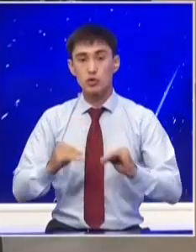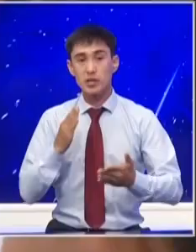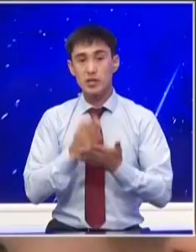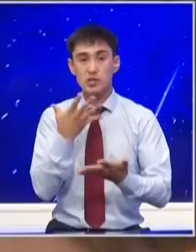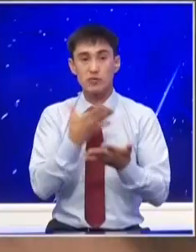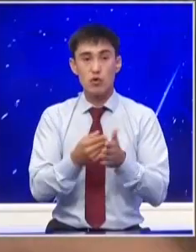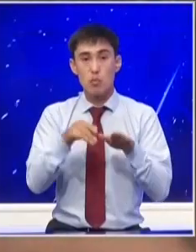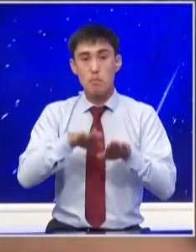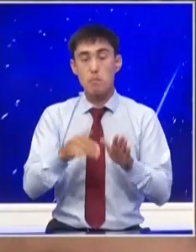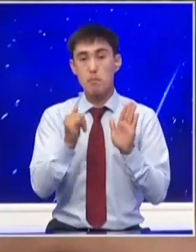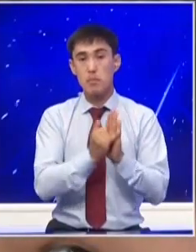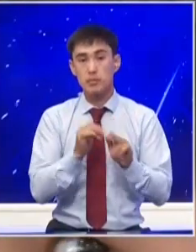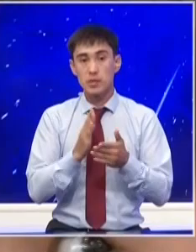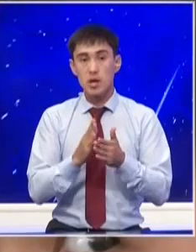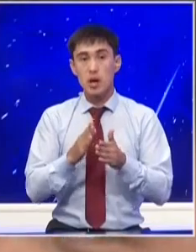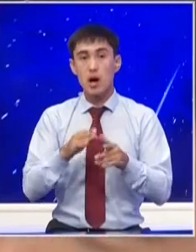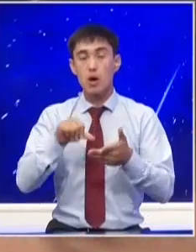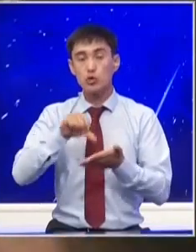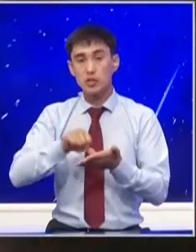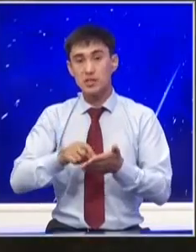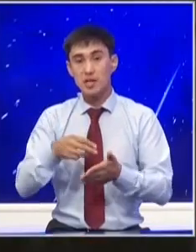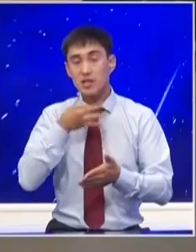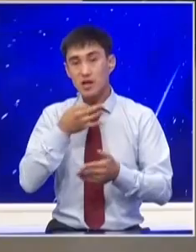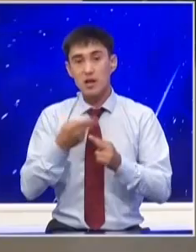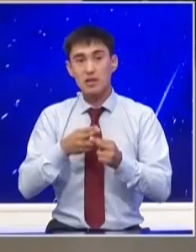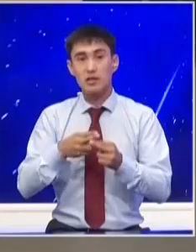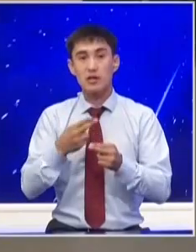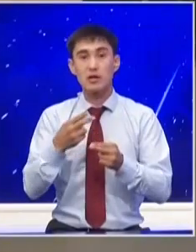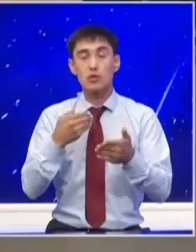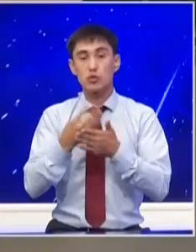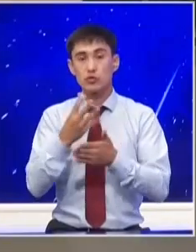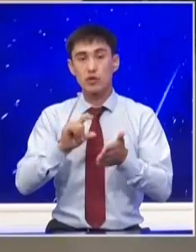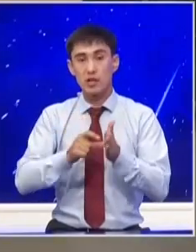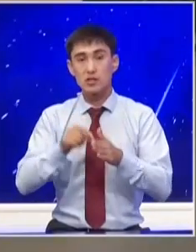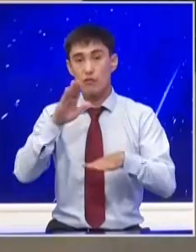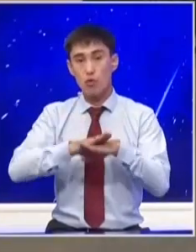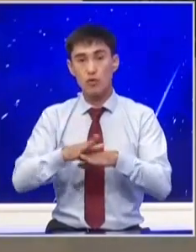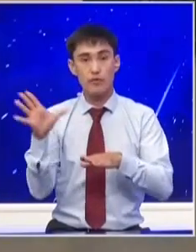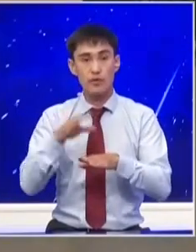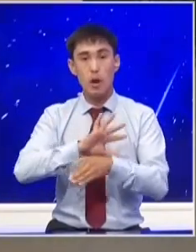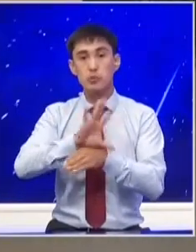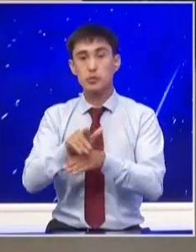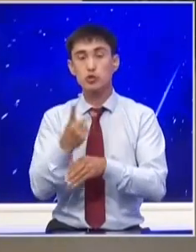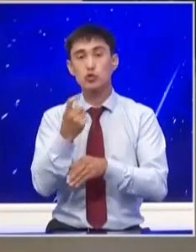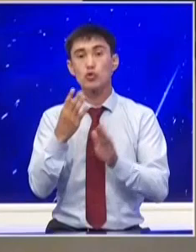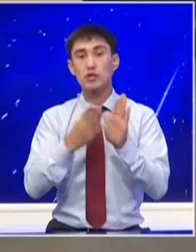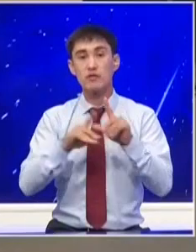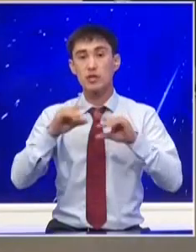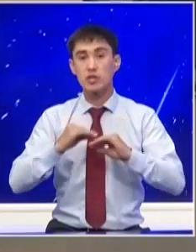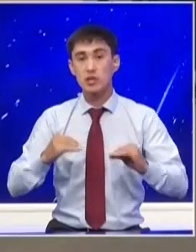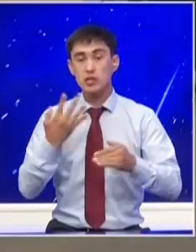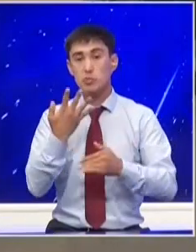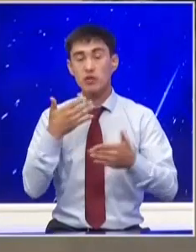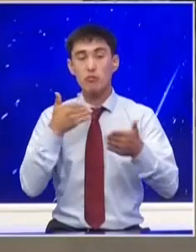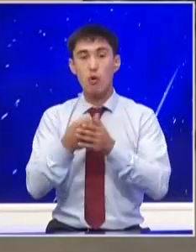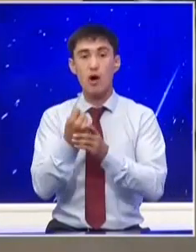свое обозначенное место. Помимо учащихся начального звена, горячим питанием из фонда Всеобуча обеспечены 109 школьников с 5